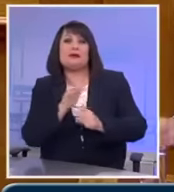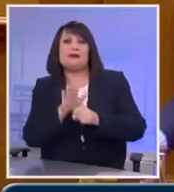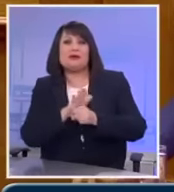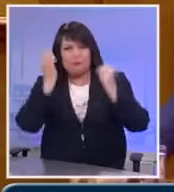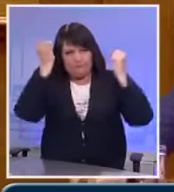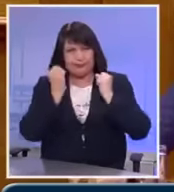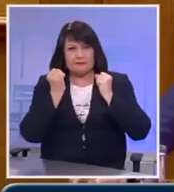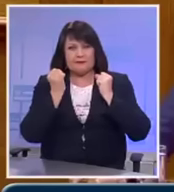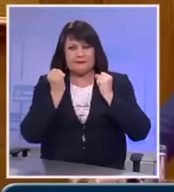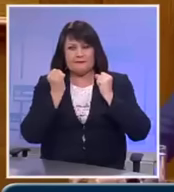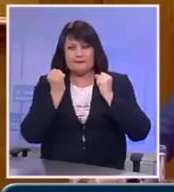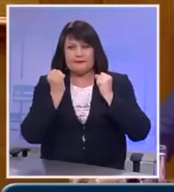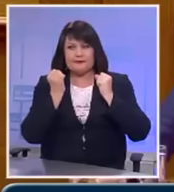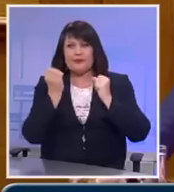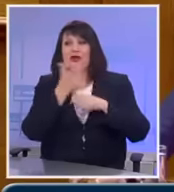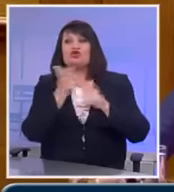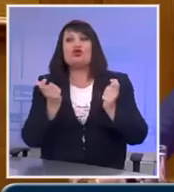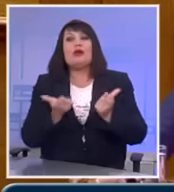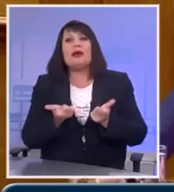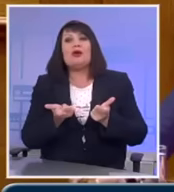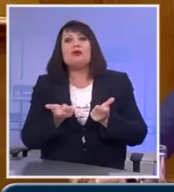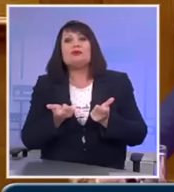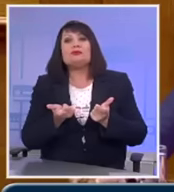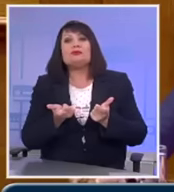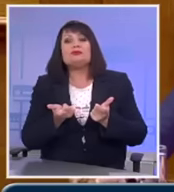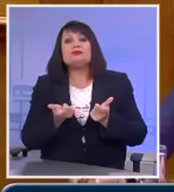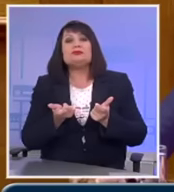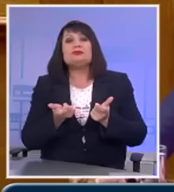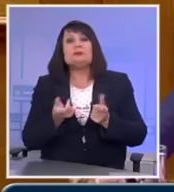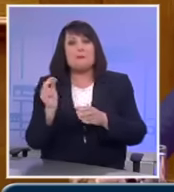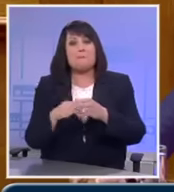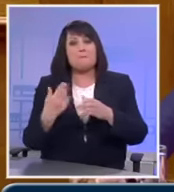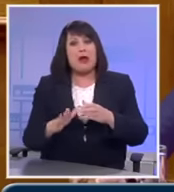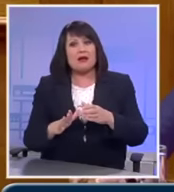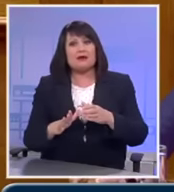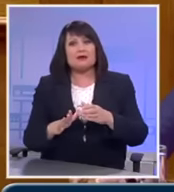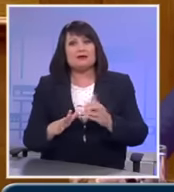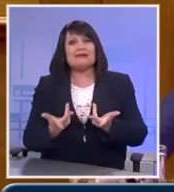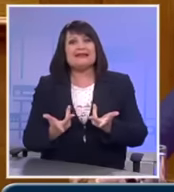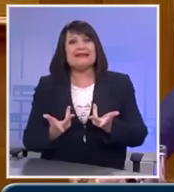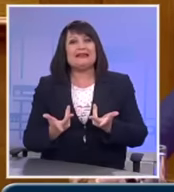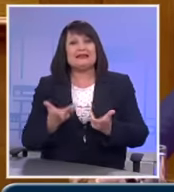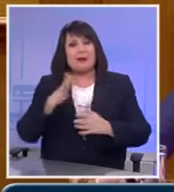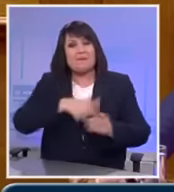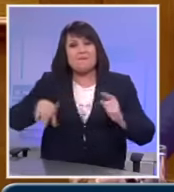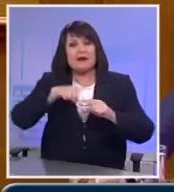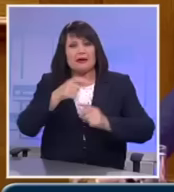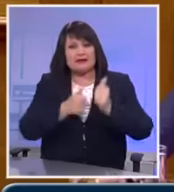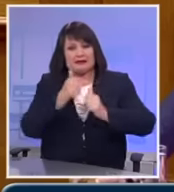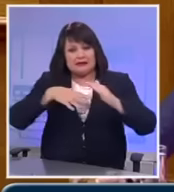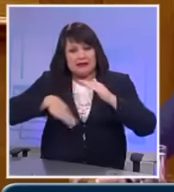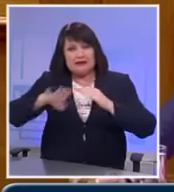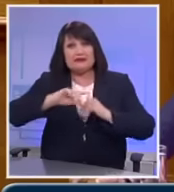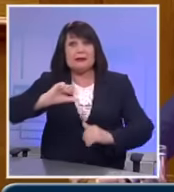ζημιά που έχουν κάνει σστο σχολείο αλλά είχατε ψηφίσει να δίνουν τα παιδιά πανελλήνιες και στην